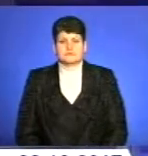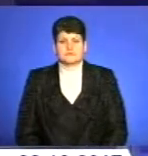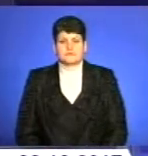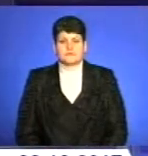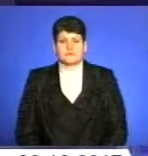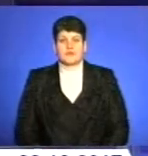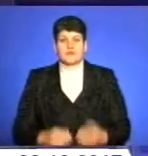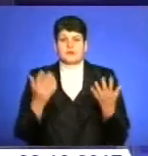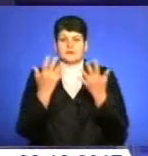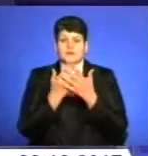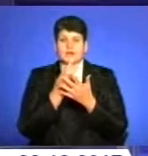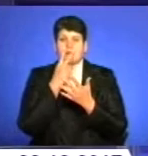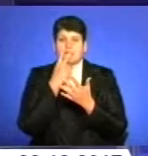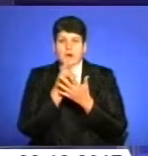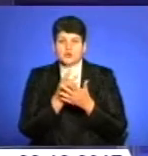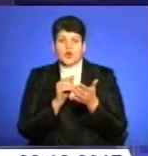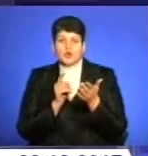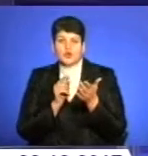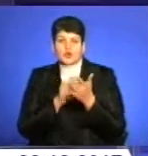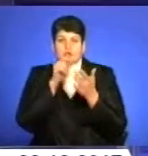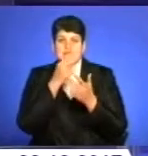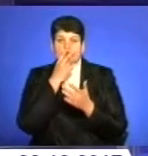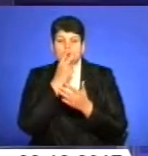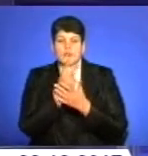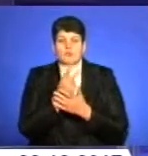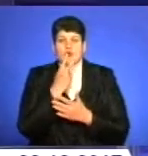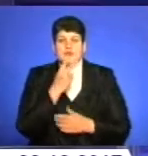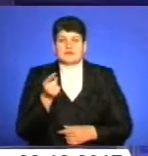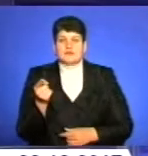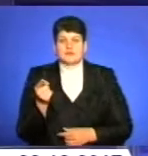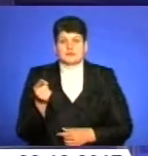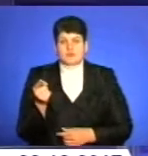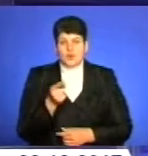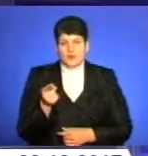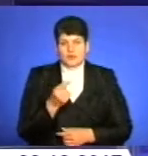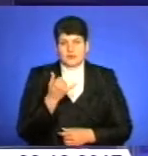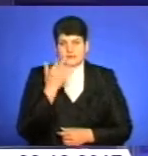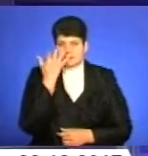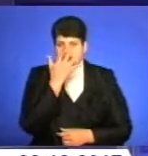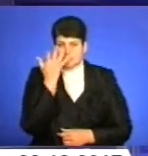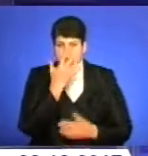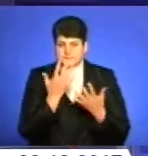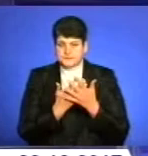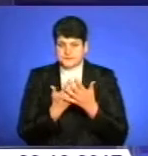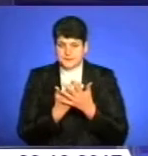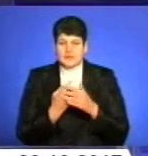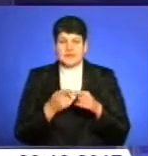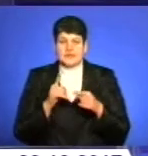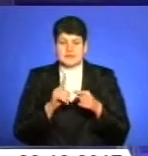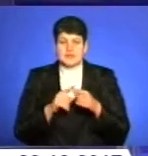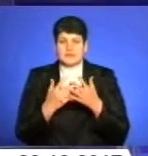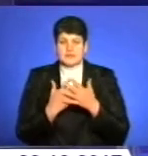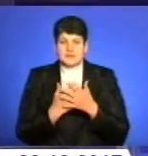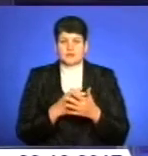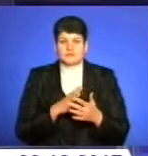Стрічки «Я бачу» та «Доторкнись і побач» демонстрували для незрячих у Тернополі. Адаптований фільм транслювали у рамках соціального проєкту